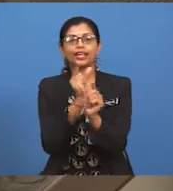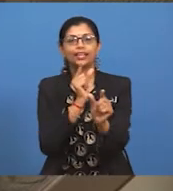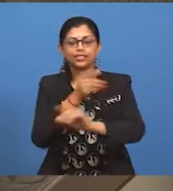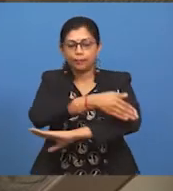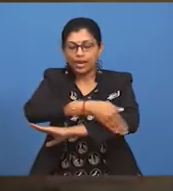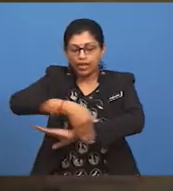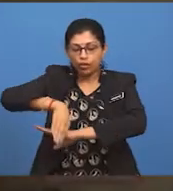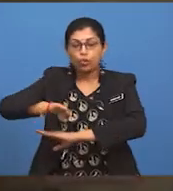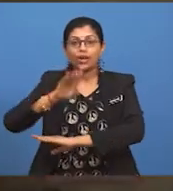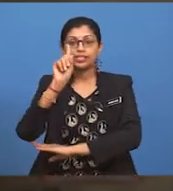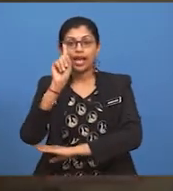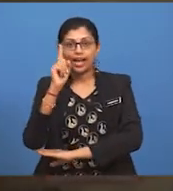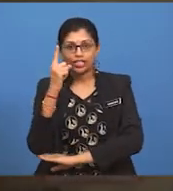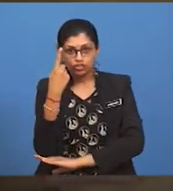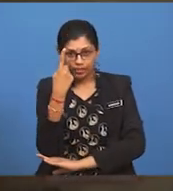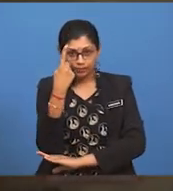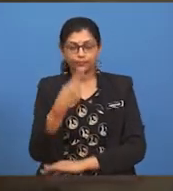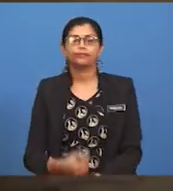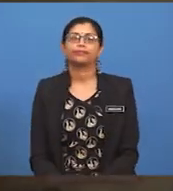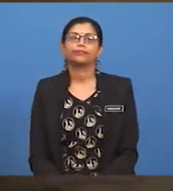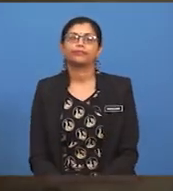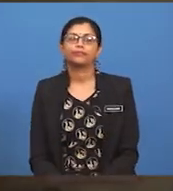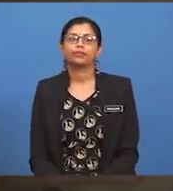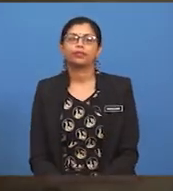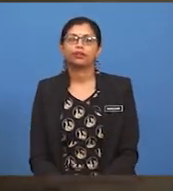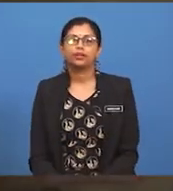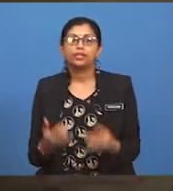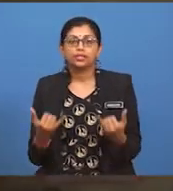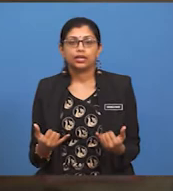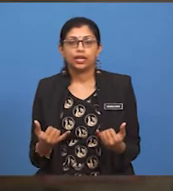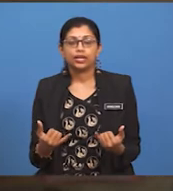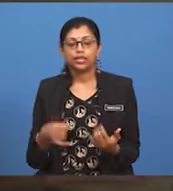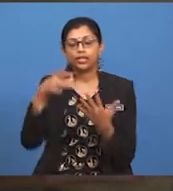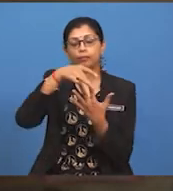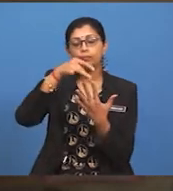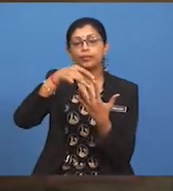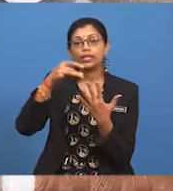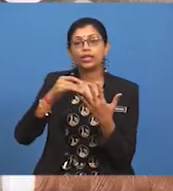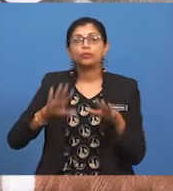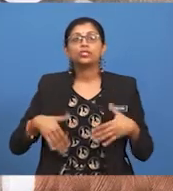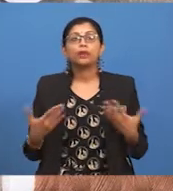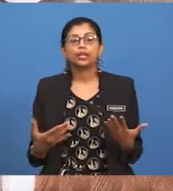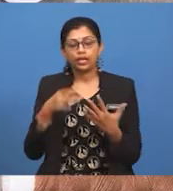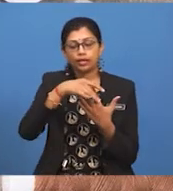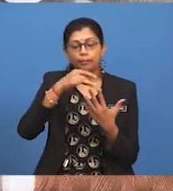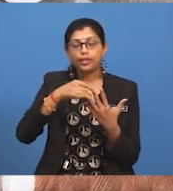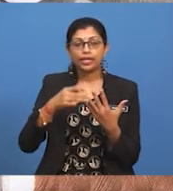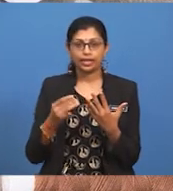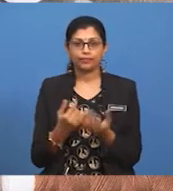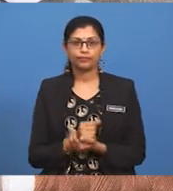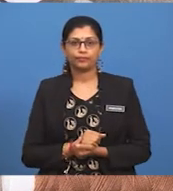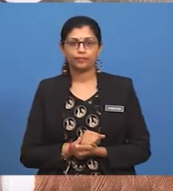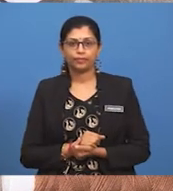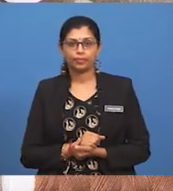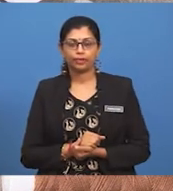sahaja. Kita beralih kepada cara pemilihan ketiga-tiga pembaris ini, iaitu